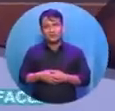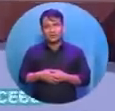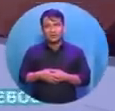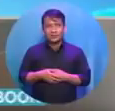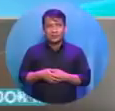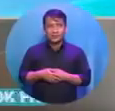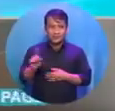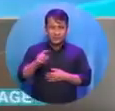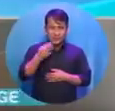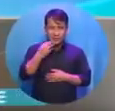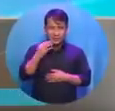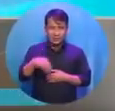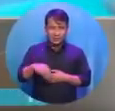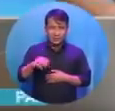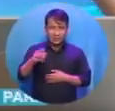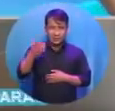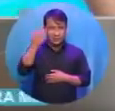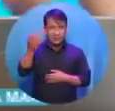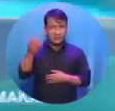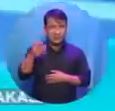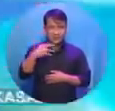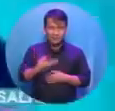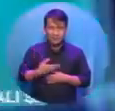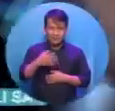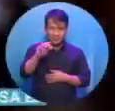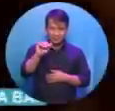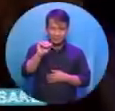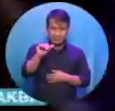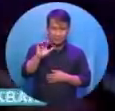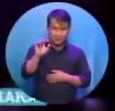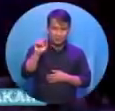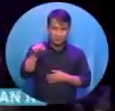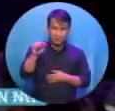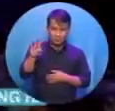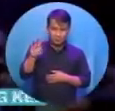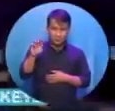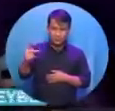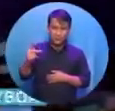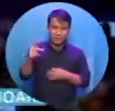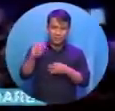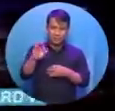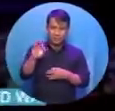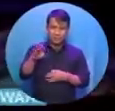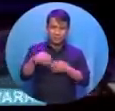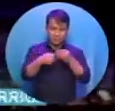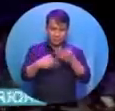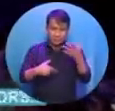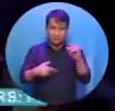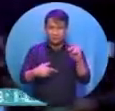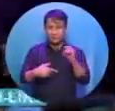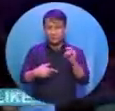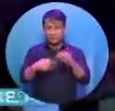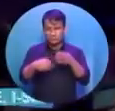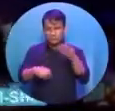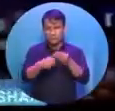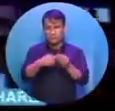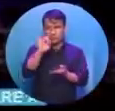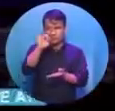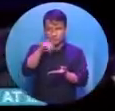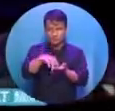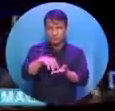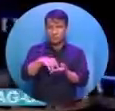ng netizens? Hello, Idol Rafi, at sa ating 15,400 netizens sa Facebook at syempre sa YouTube, going on 8,000